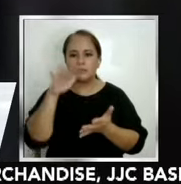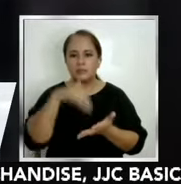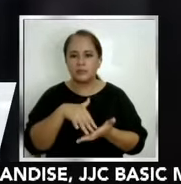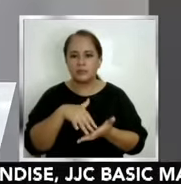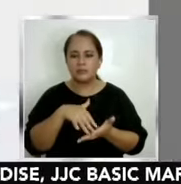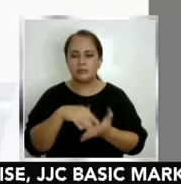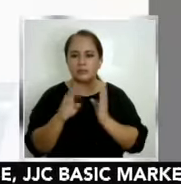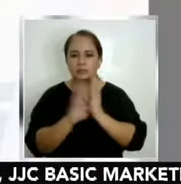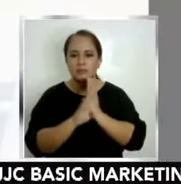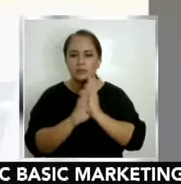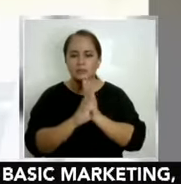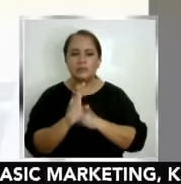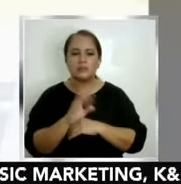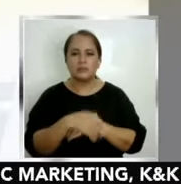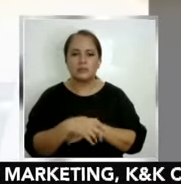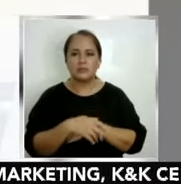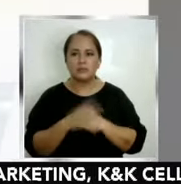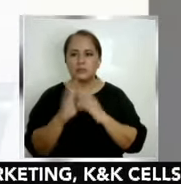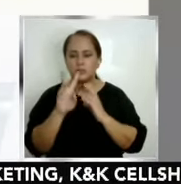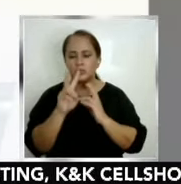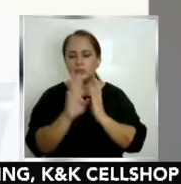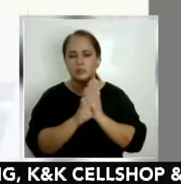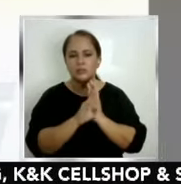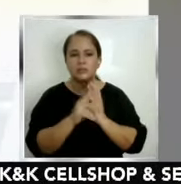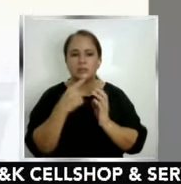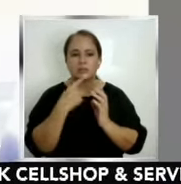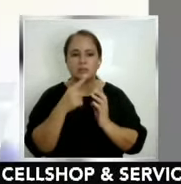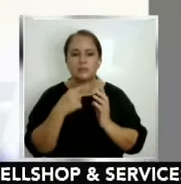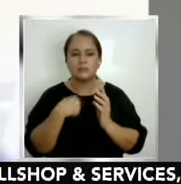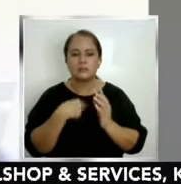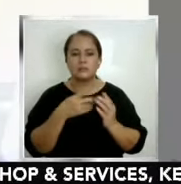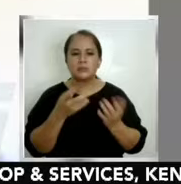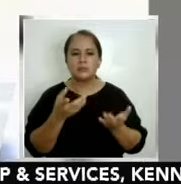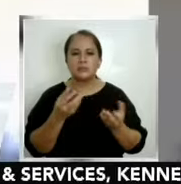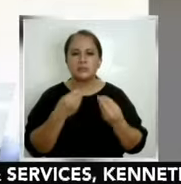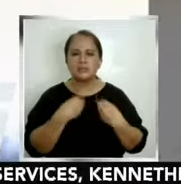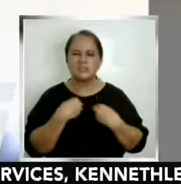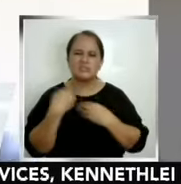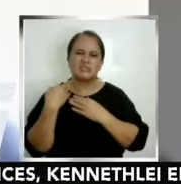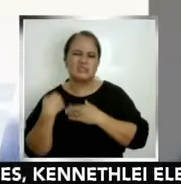po kami inold. Parang sa amin na lahat binagsak yung pahirap. Lahat ng